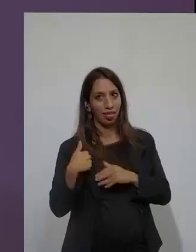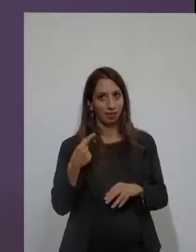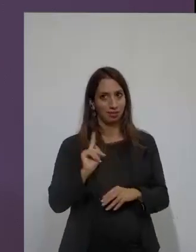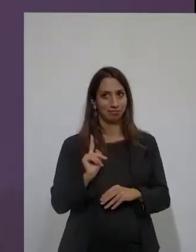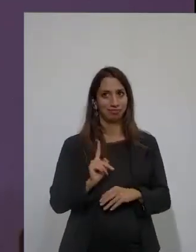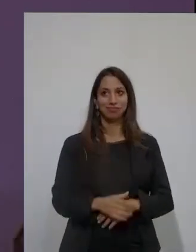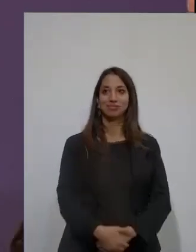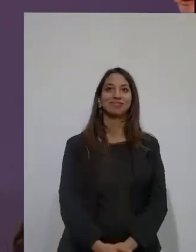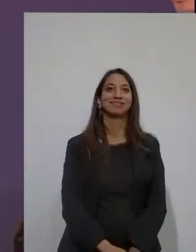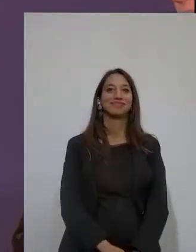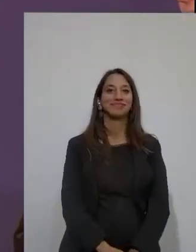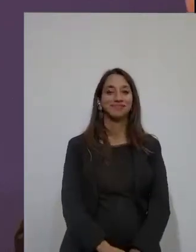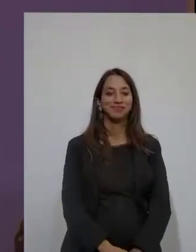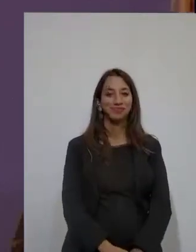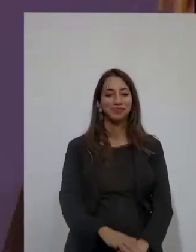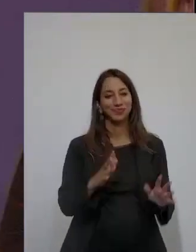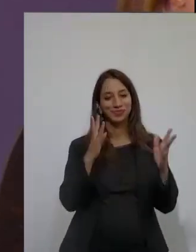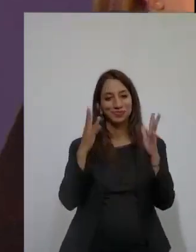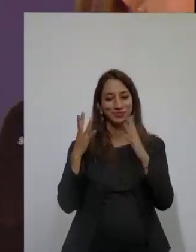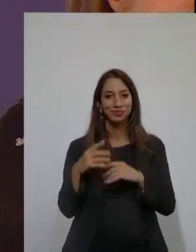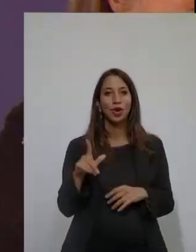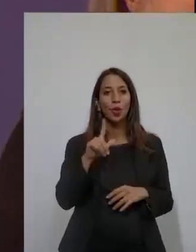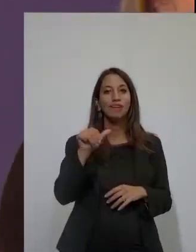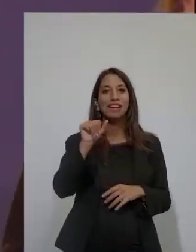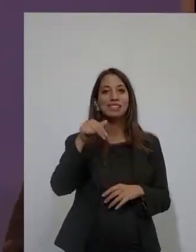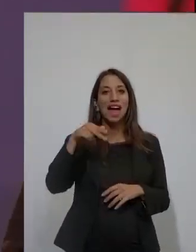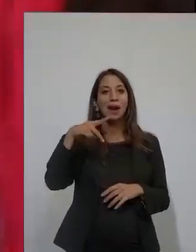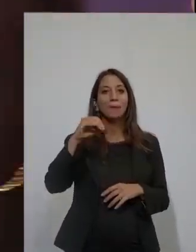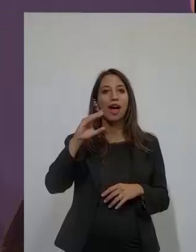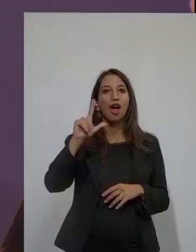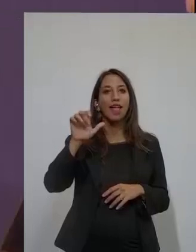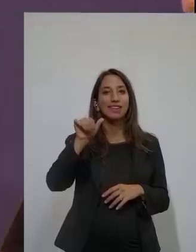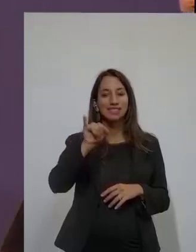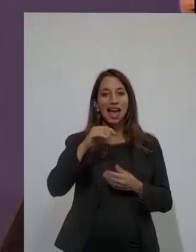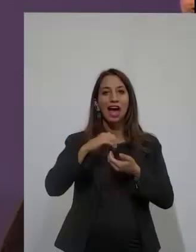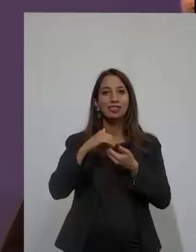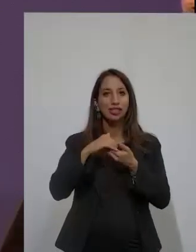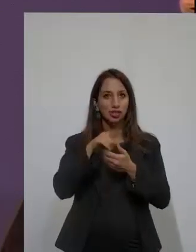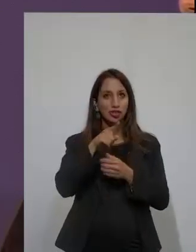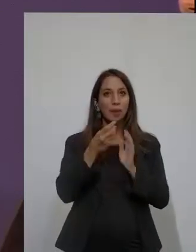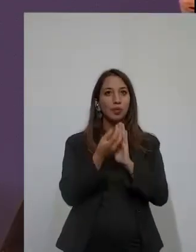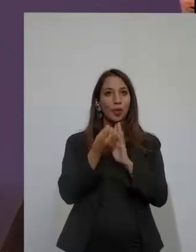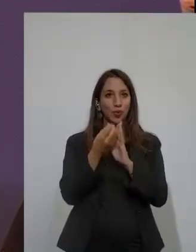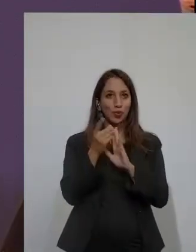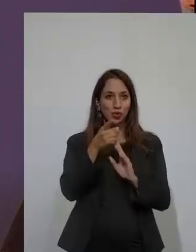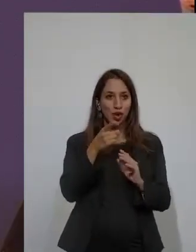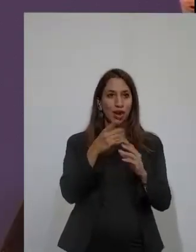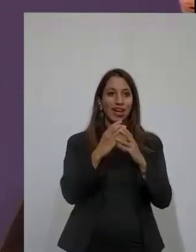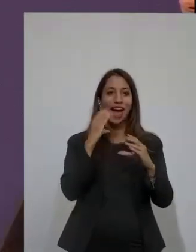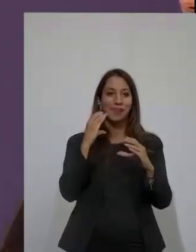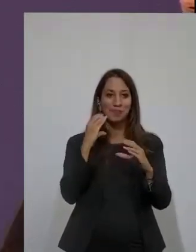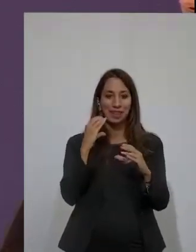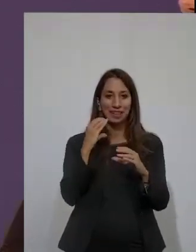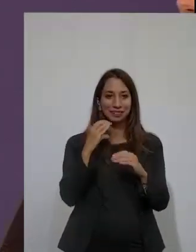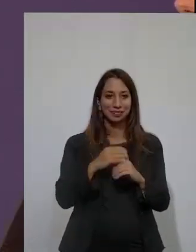Allora, Ludovica Sanpaolesi, direttore generale dell'Associazione Produttori Caravan e Camper.